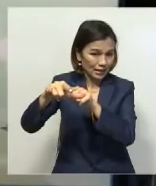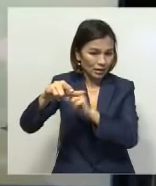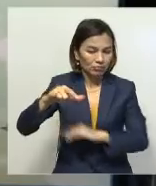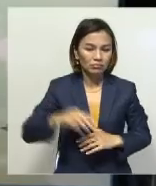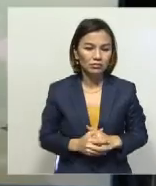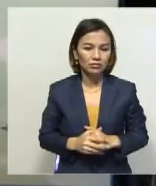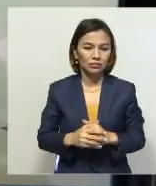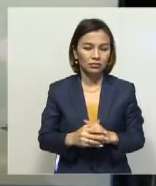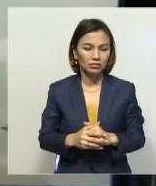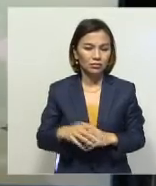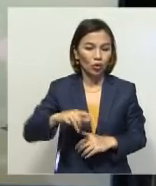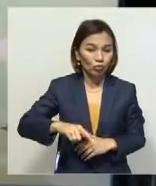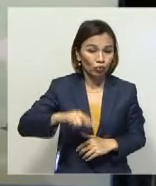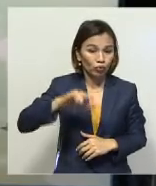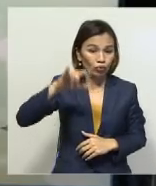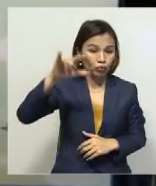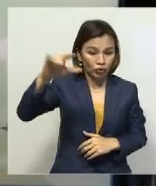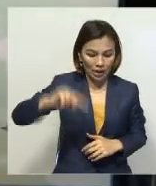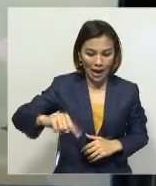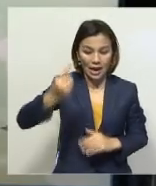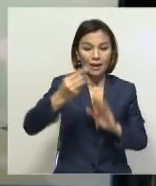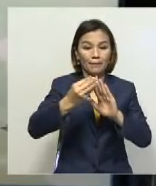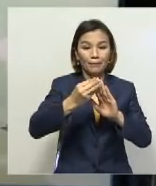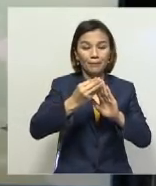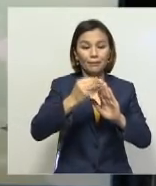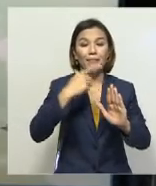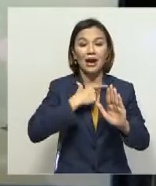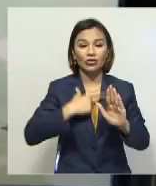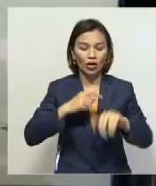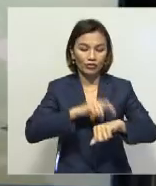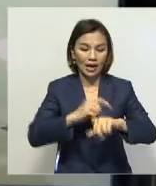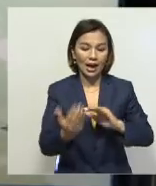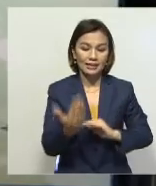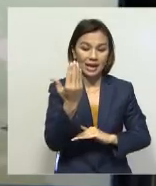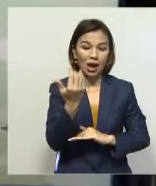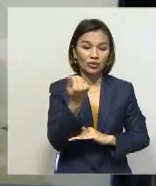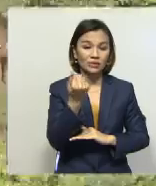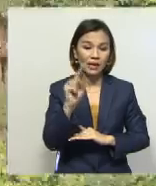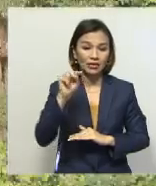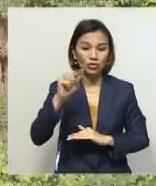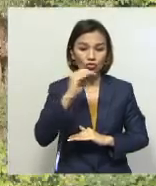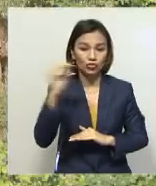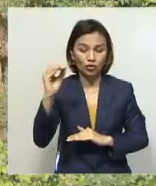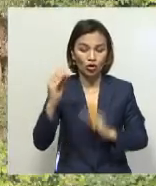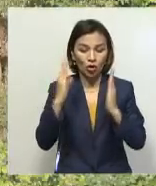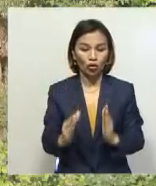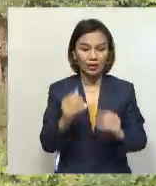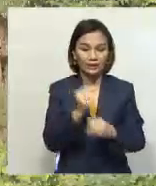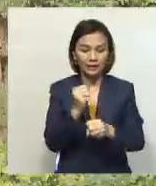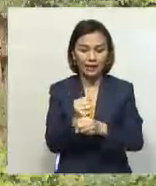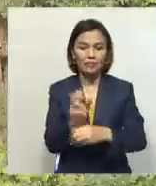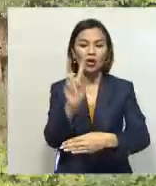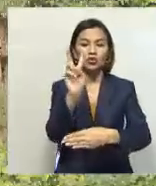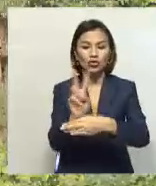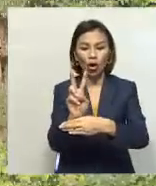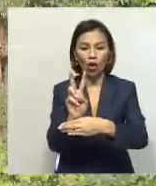วรได้ทำการบินขึ้นจากท่าอากาศยานจังหวัดแม่ฮ่องสอนเมื่อเวลาประมาณ11นาฬิกาวันนี้โดยมีนักบิน2นายก็คือร้อยโทนฤ